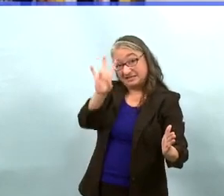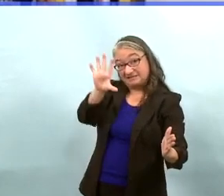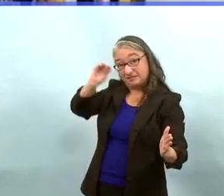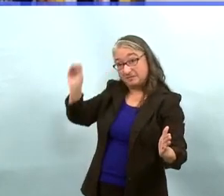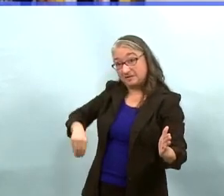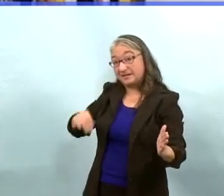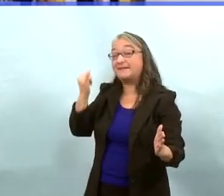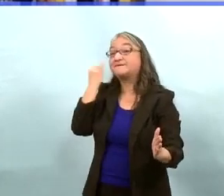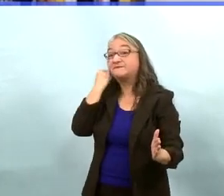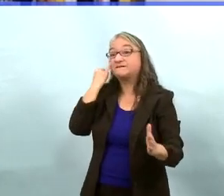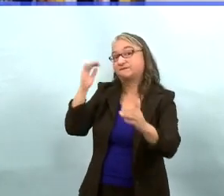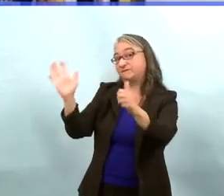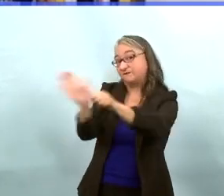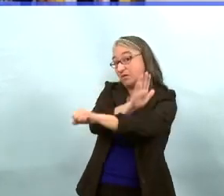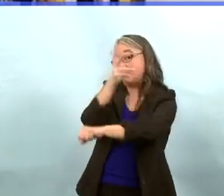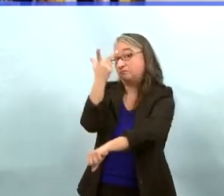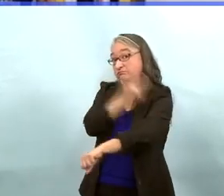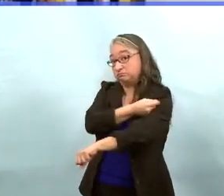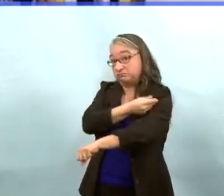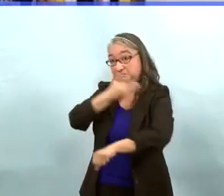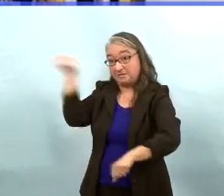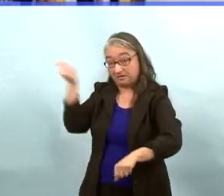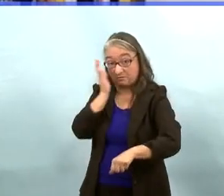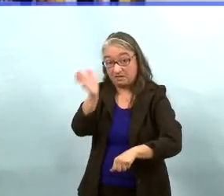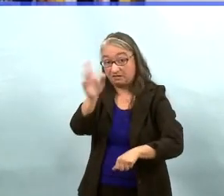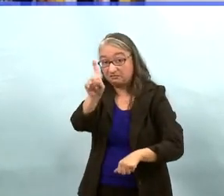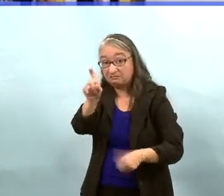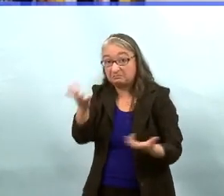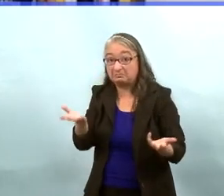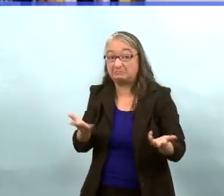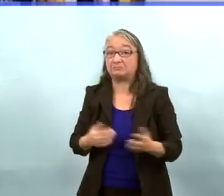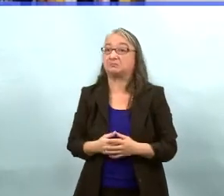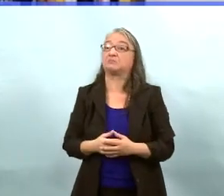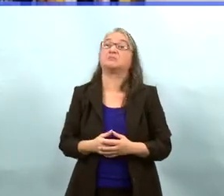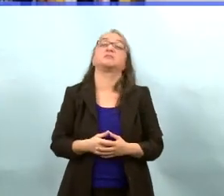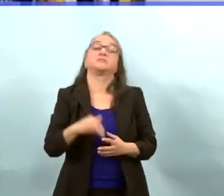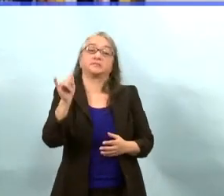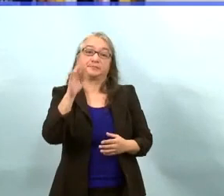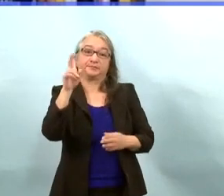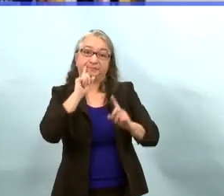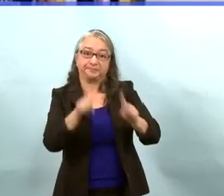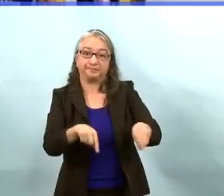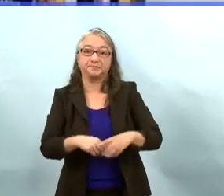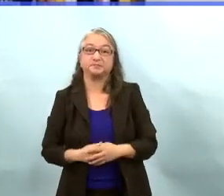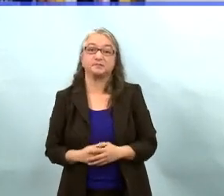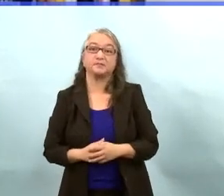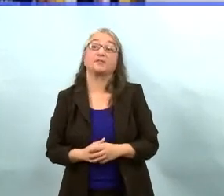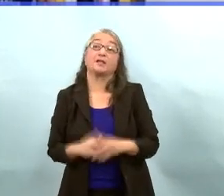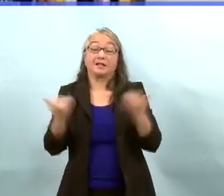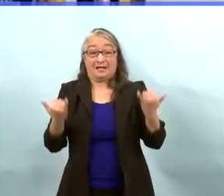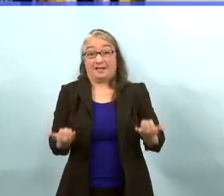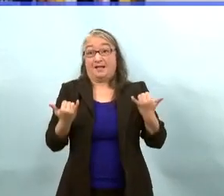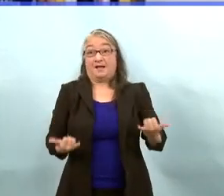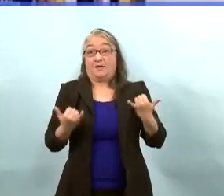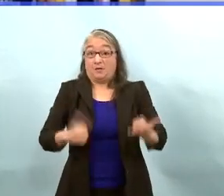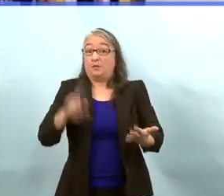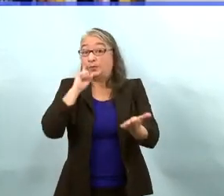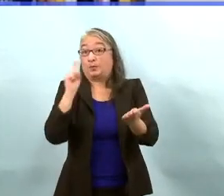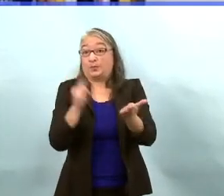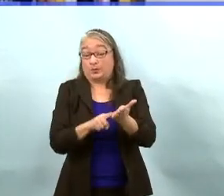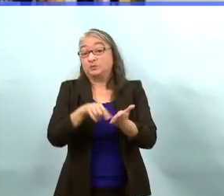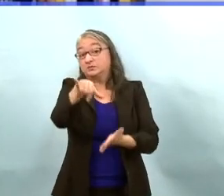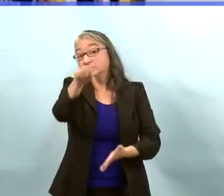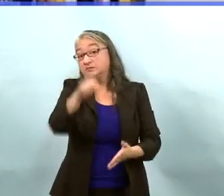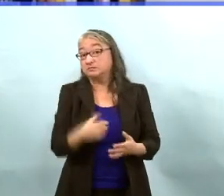de 5 à 11 ans qui sont vaccinés? Qu'est-ce que vous pensez qui va se passer? Alors, je crois qu'un des meilleurs exemples où on voit